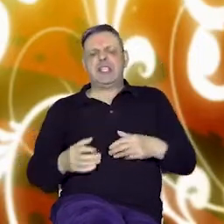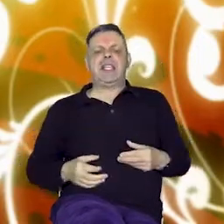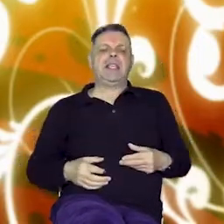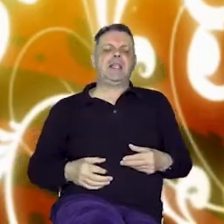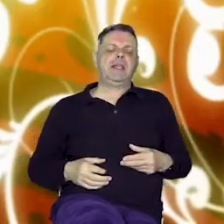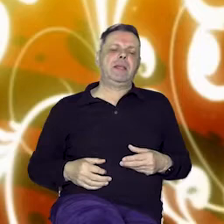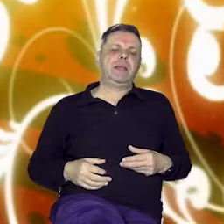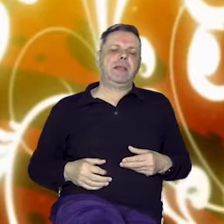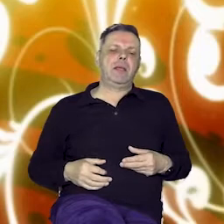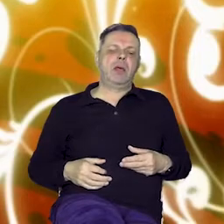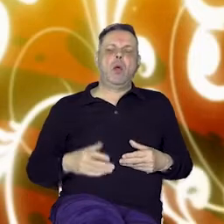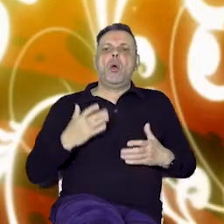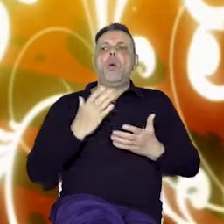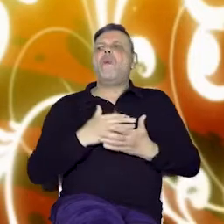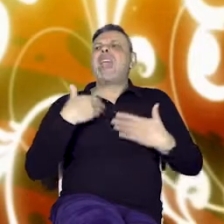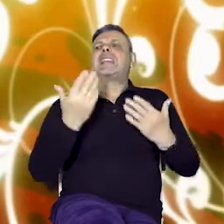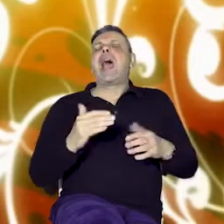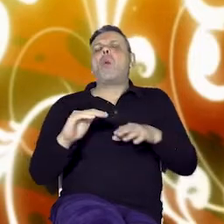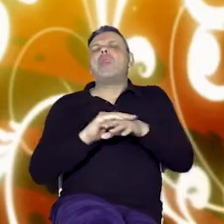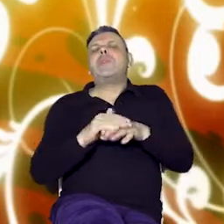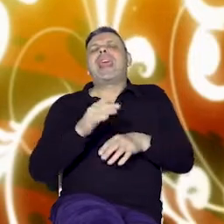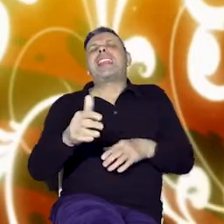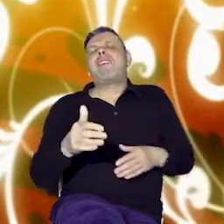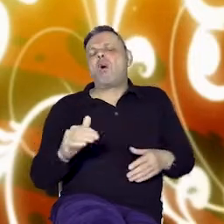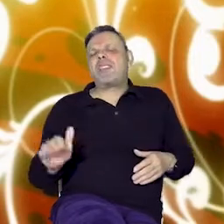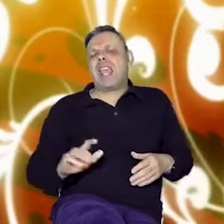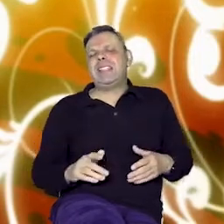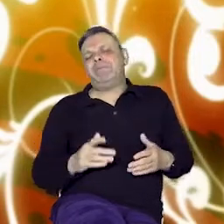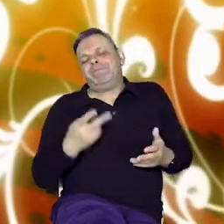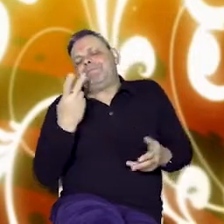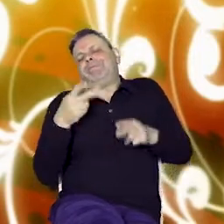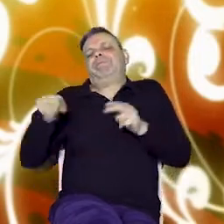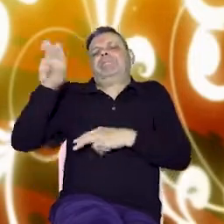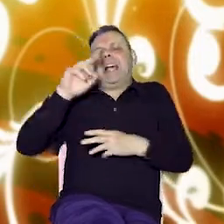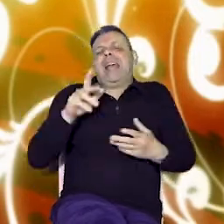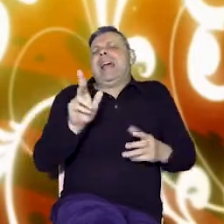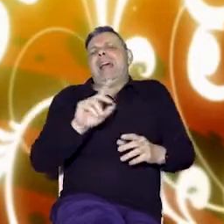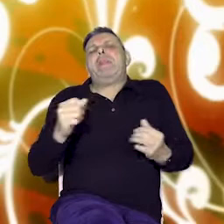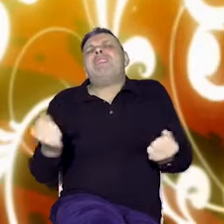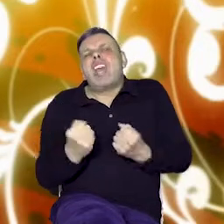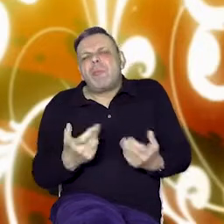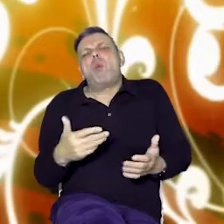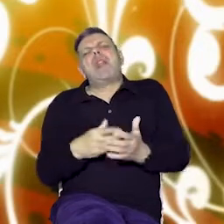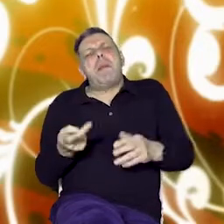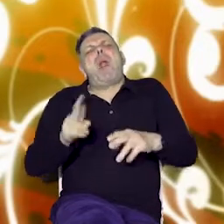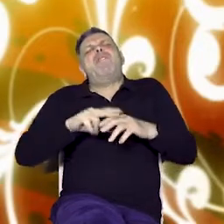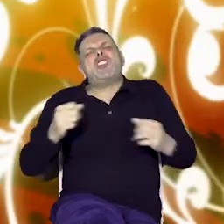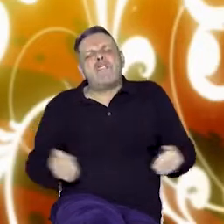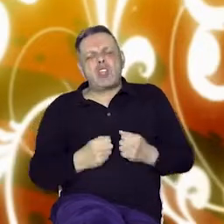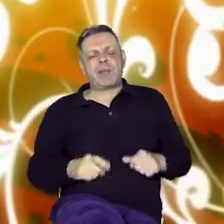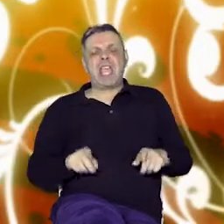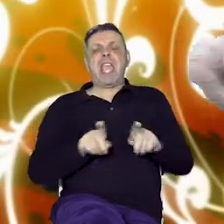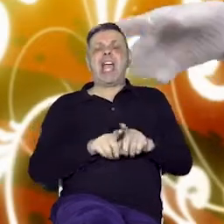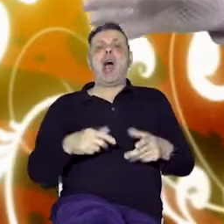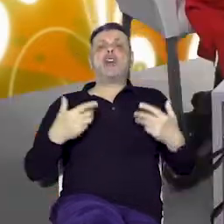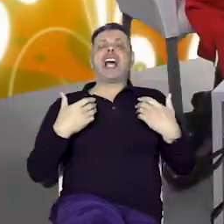psihijatri, uvijek daju neke isprike takvoj djeci da ne vježbaju, da ne, koliko god bi trebali vježbati. Znači, kao da smo se svi